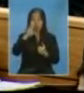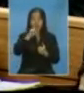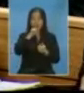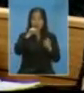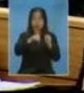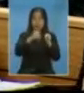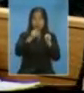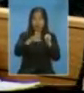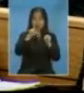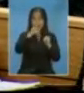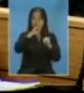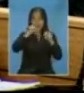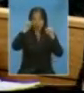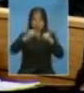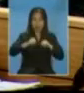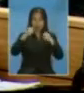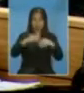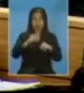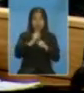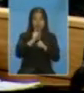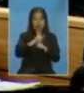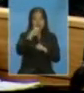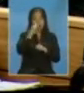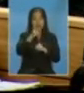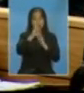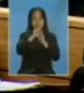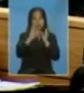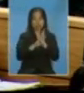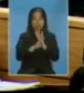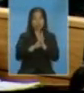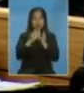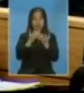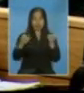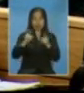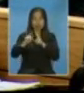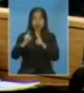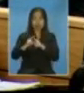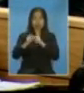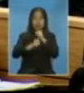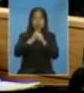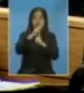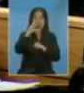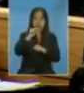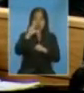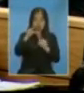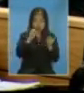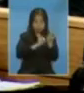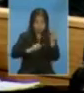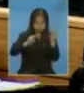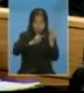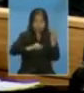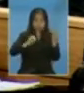แล้วท่านรองนายกไปอ่านบอกว่าให้ใช้ระเบียบพัสดุปี35ตรงไหนครับตรงไหนครับ